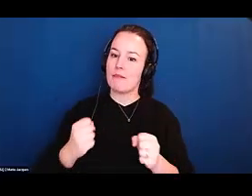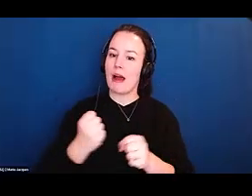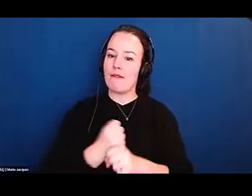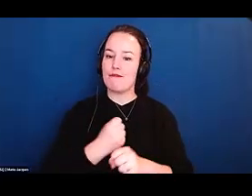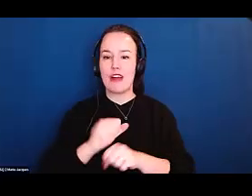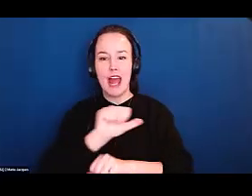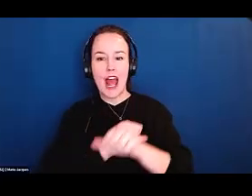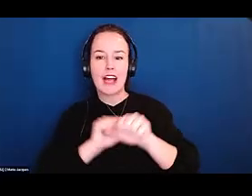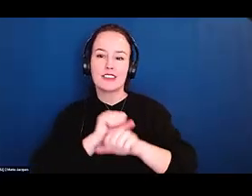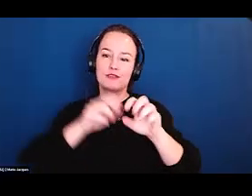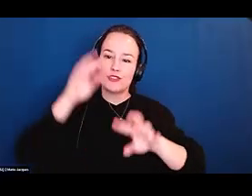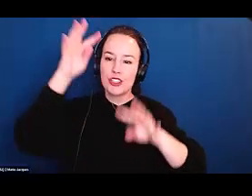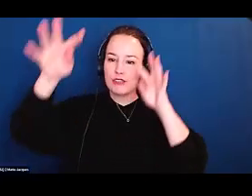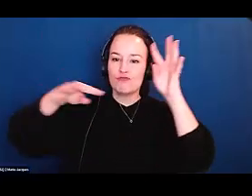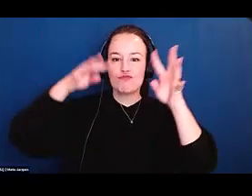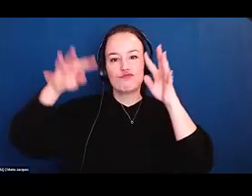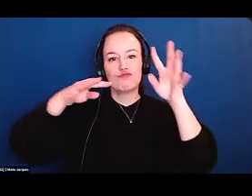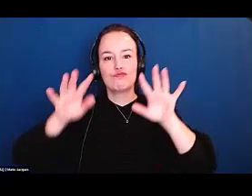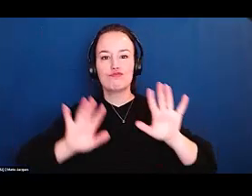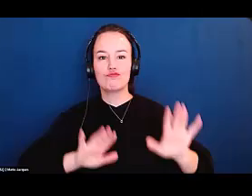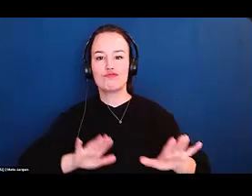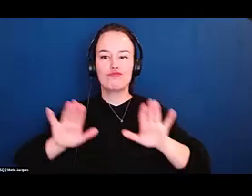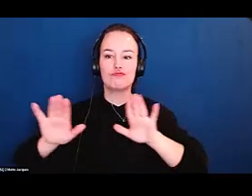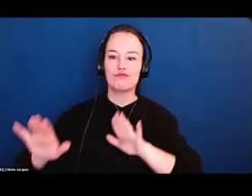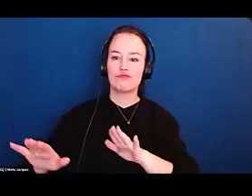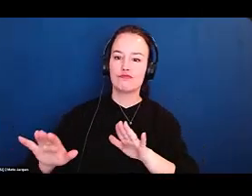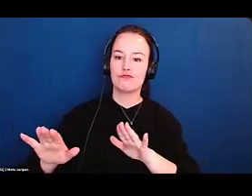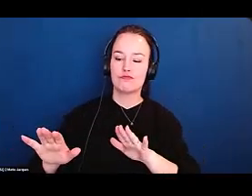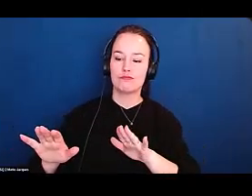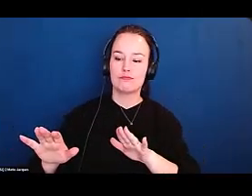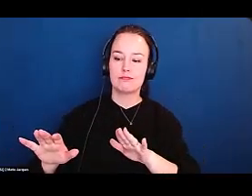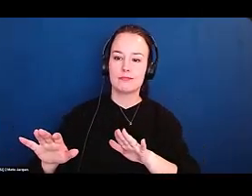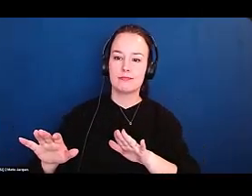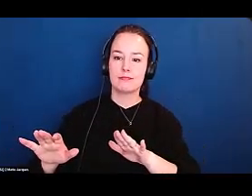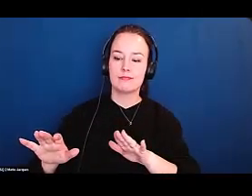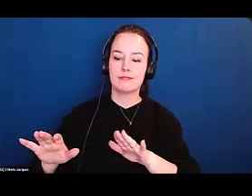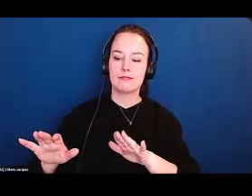J'arrive à faire quelques activités créatives.